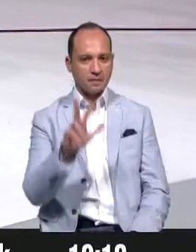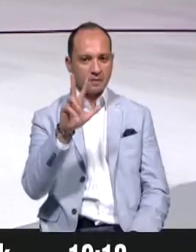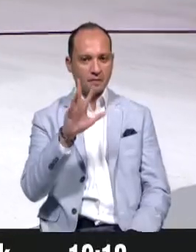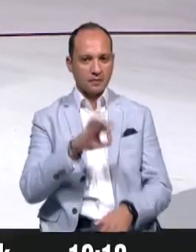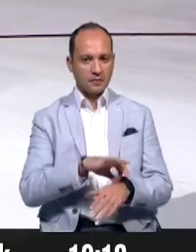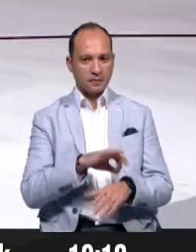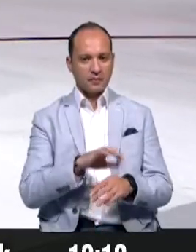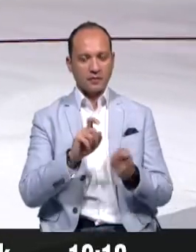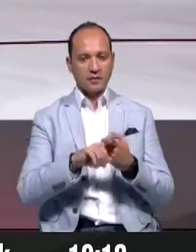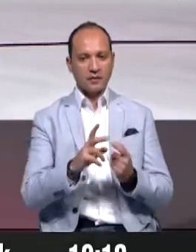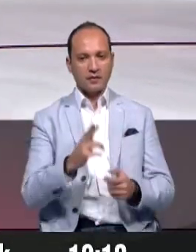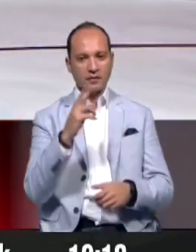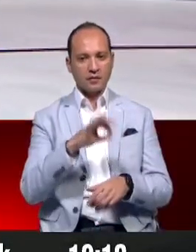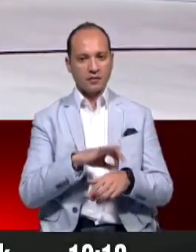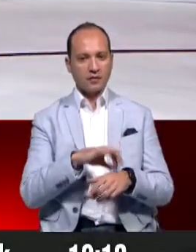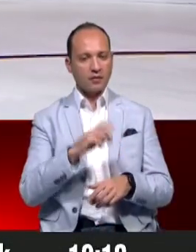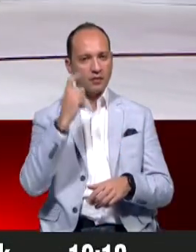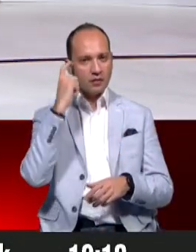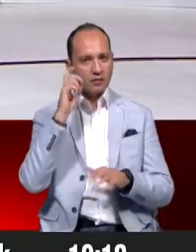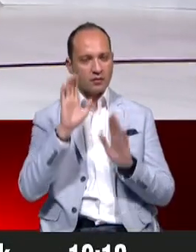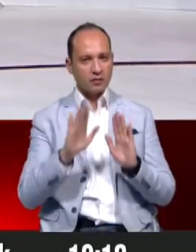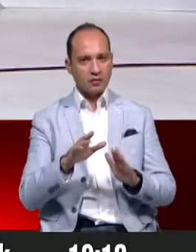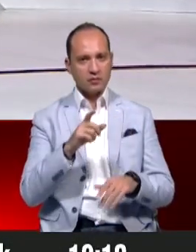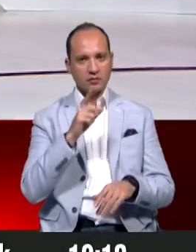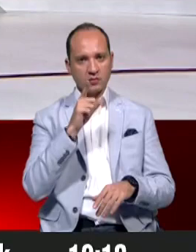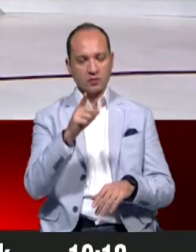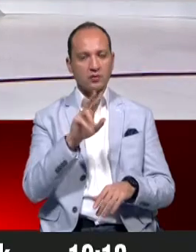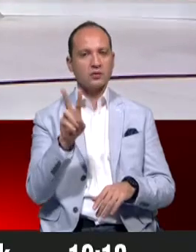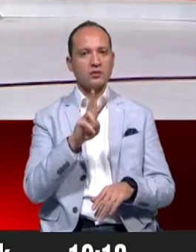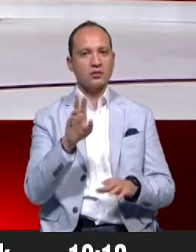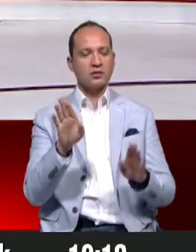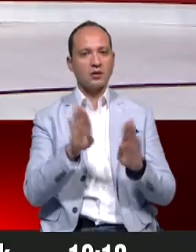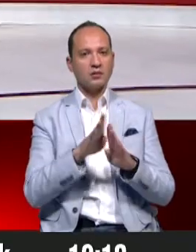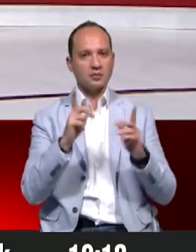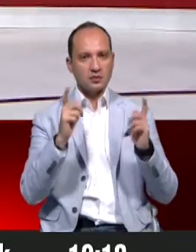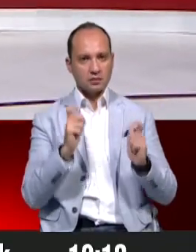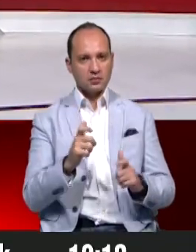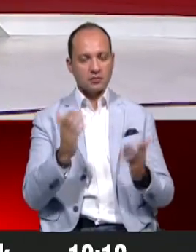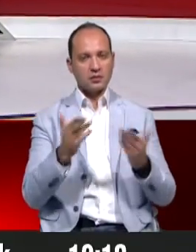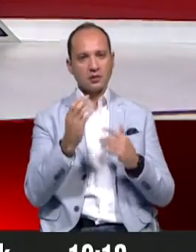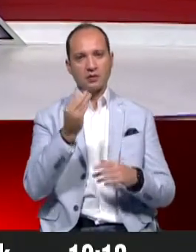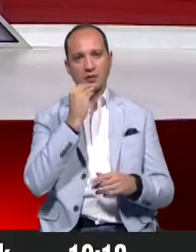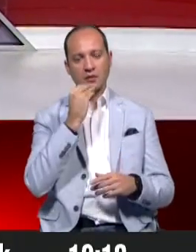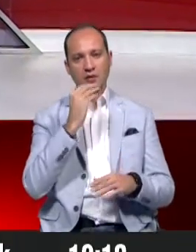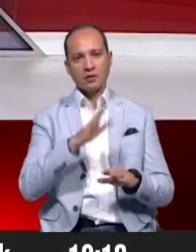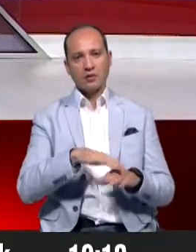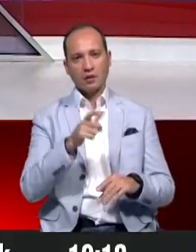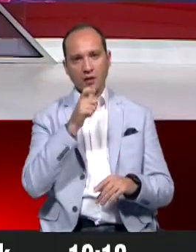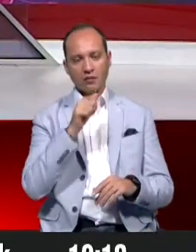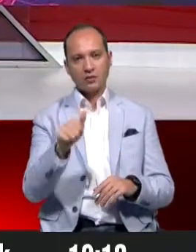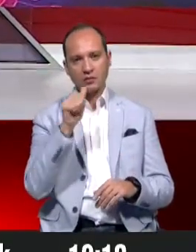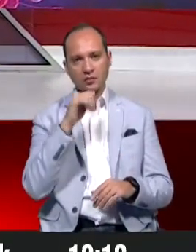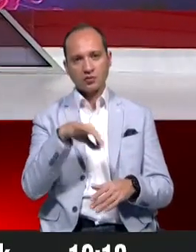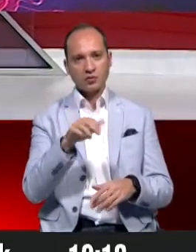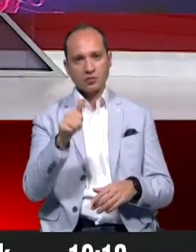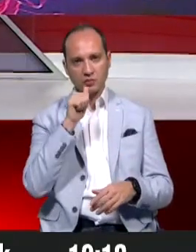3 dakika ve 7 dakika. Aklınızdan çıkarmayın efendim bu ikisini. Kapalı bir mekanda mesela yemek yerken, kahve